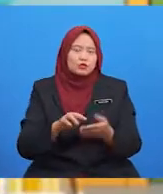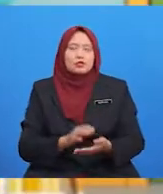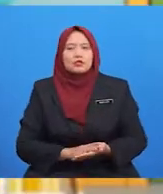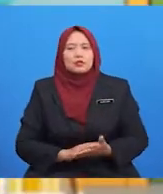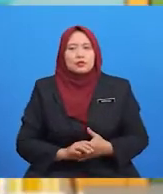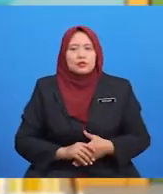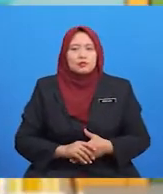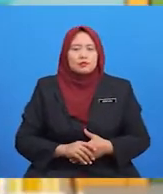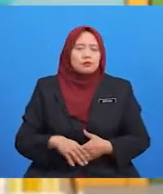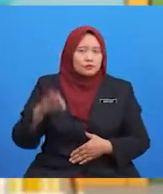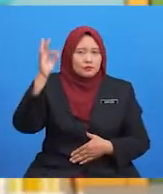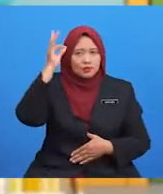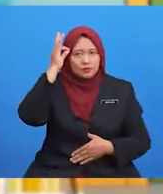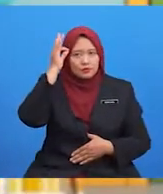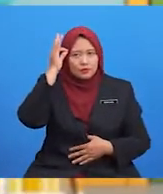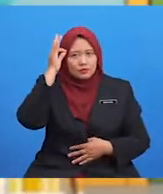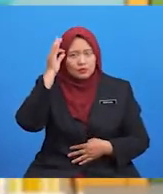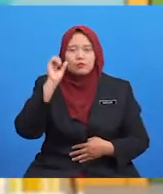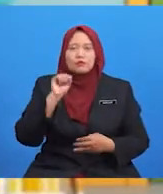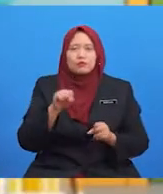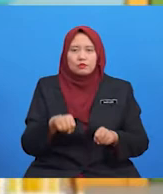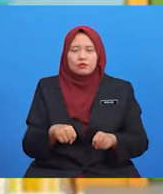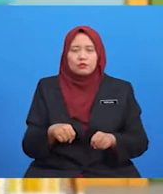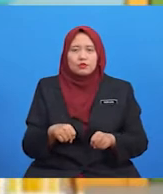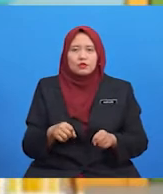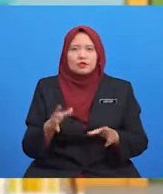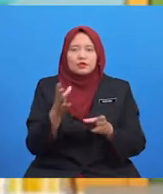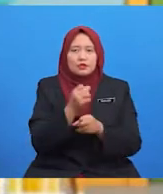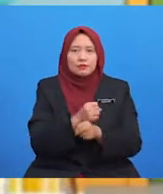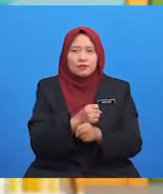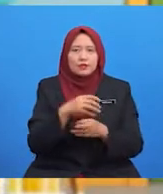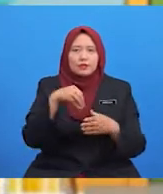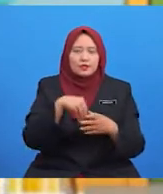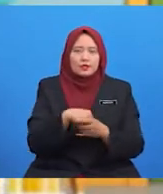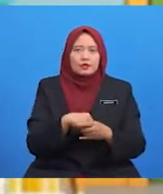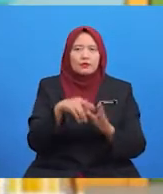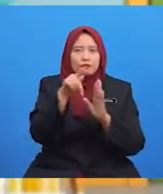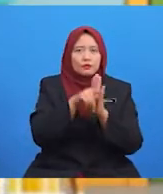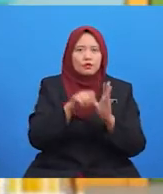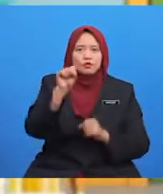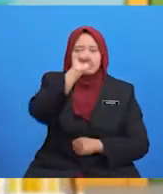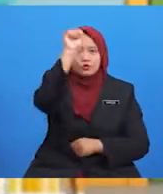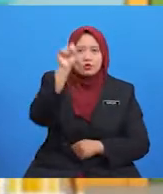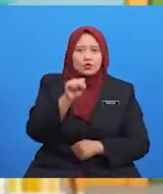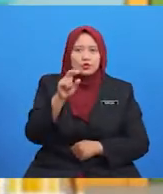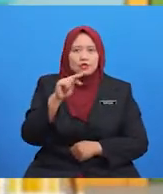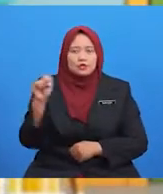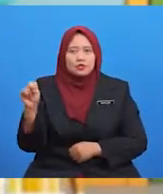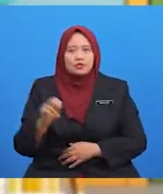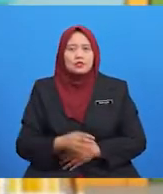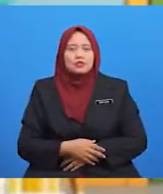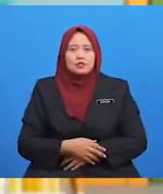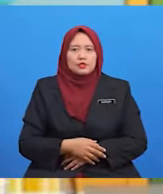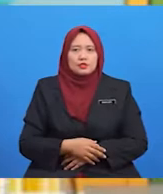Pemikiran dalam karya sastra boleh timbul dari pelbagai persoalan seperti politik,